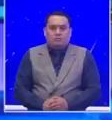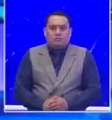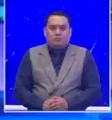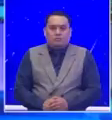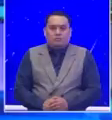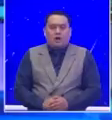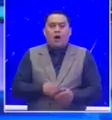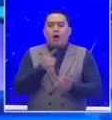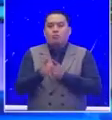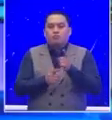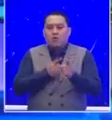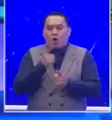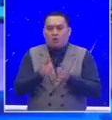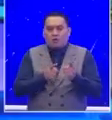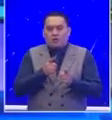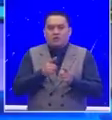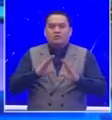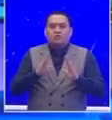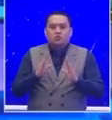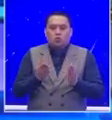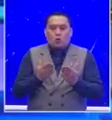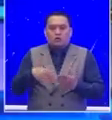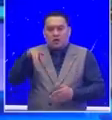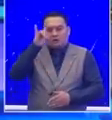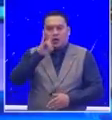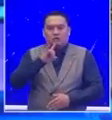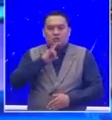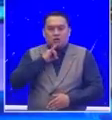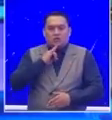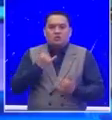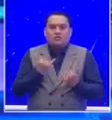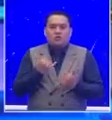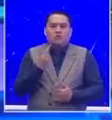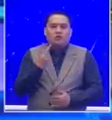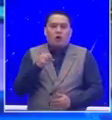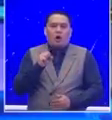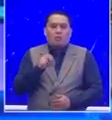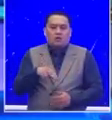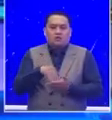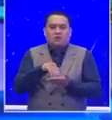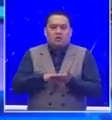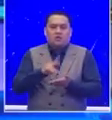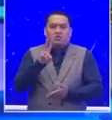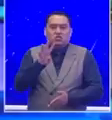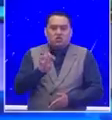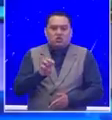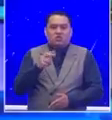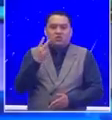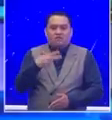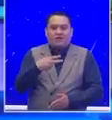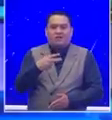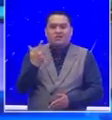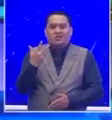По обновленным сведениям об эпидемиологической ситуации в стране, по состоянию на 2 апреля зарегистрировано